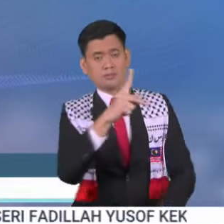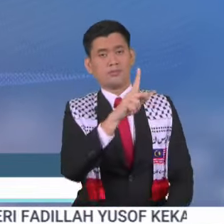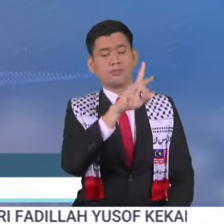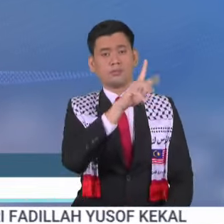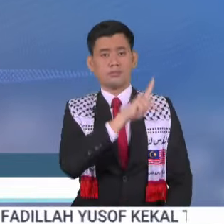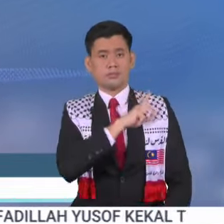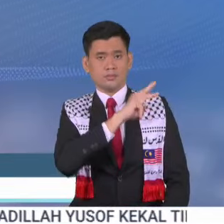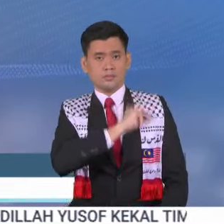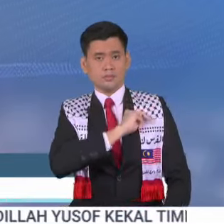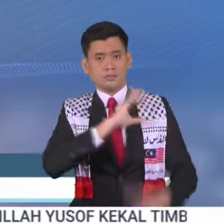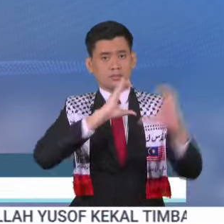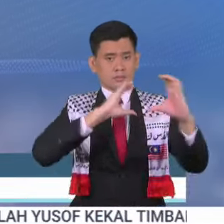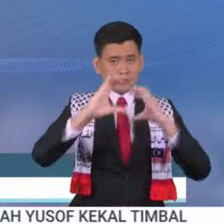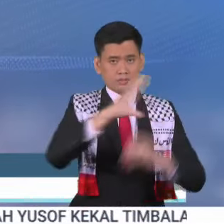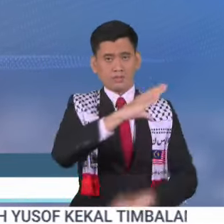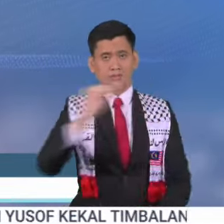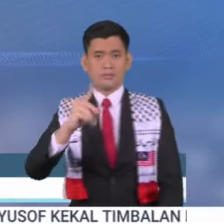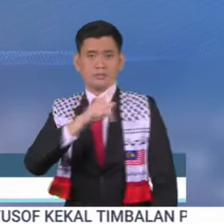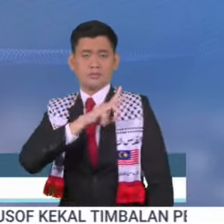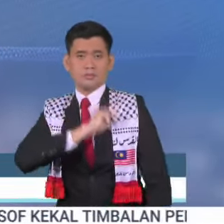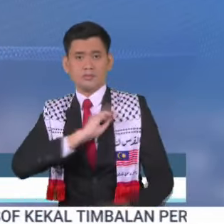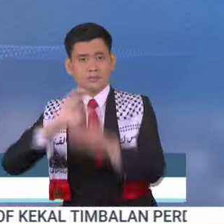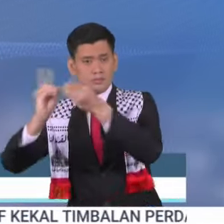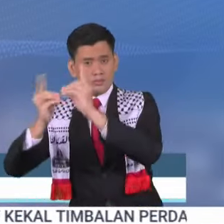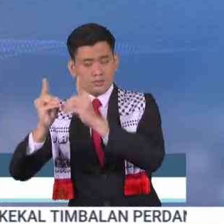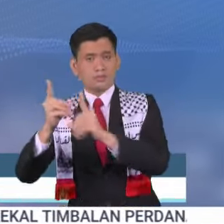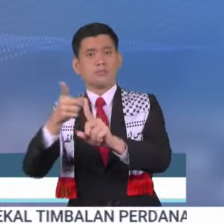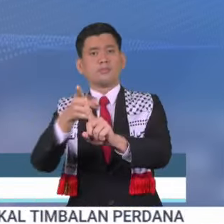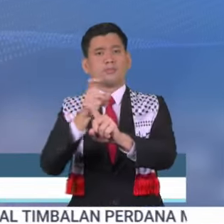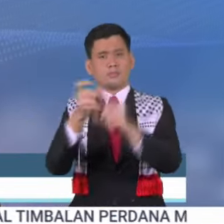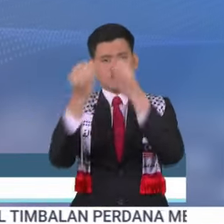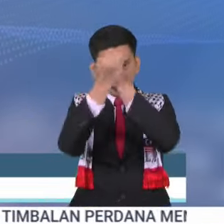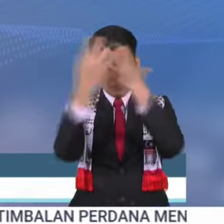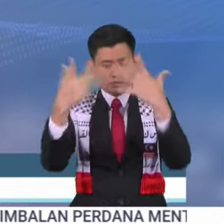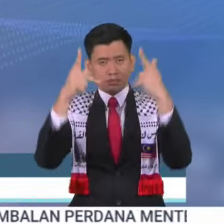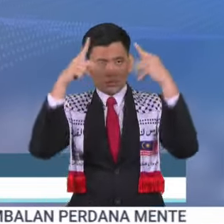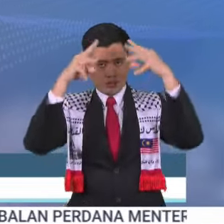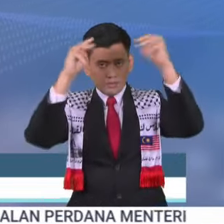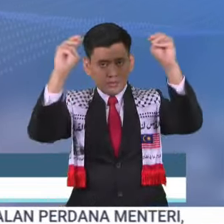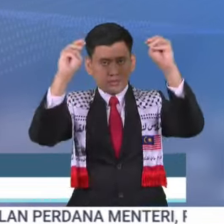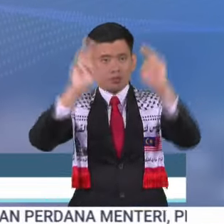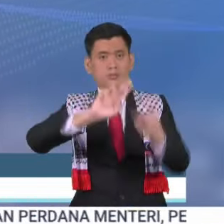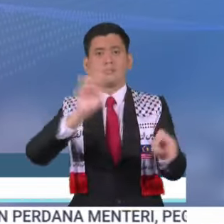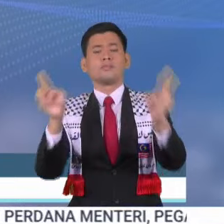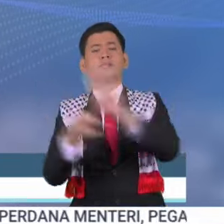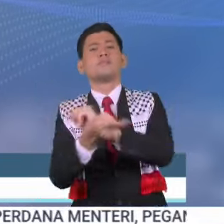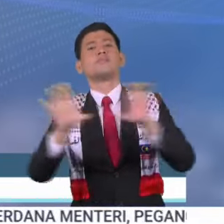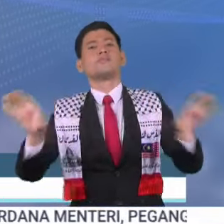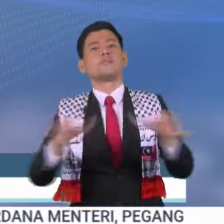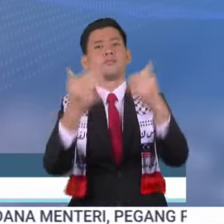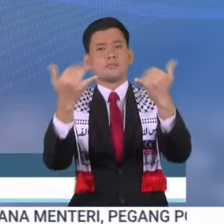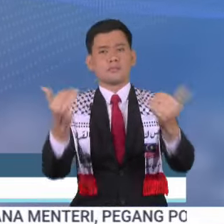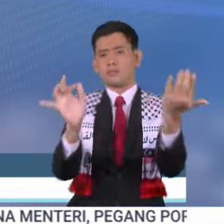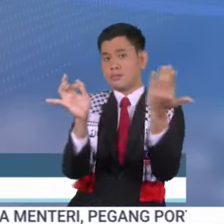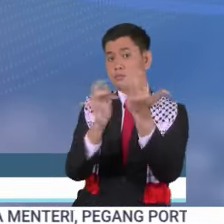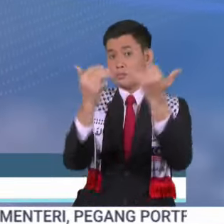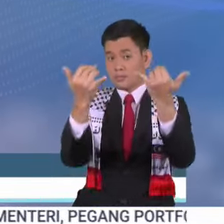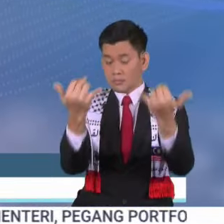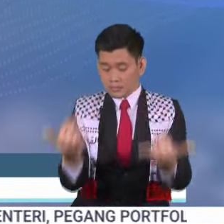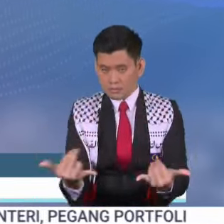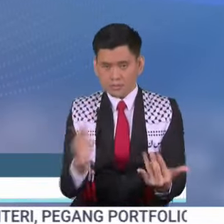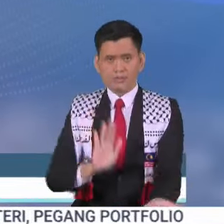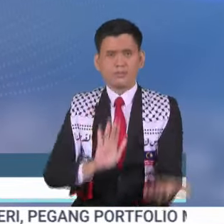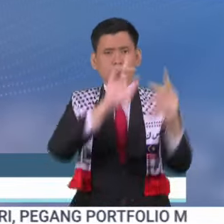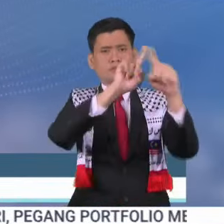Kementerian komunikasi dan kementerian digital menurut Perdana Menteri perubahan dibuat berikutan cabaran teknologi